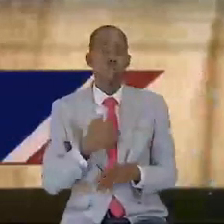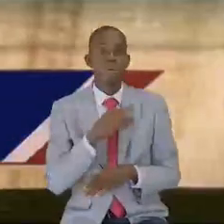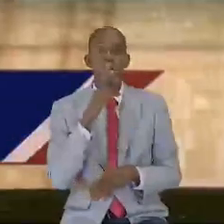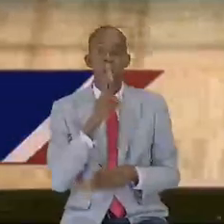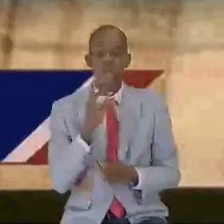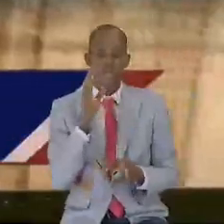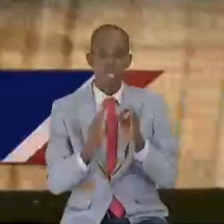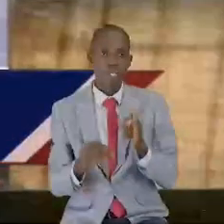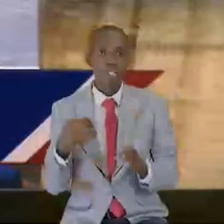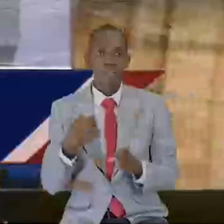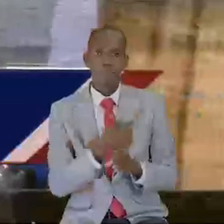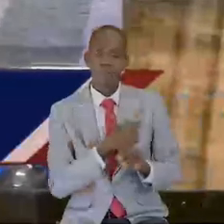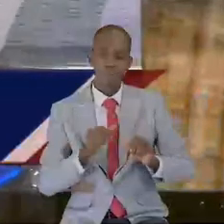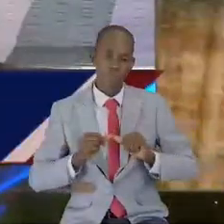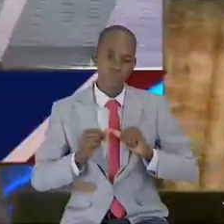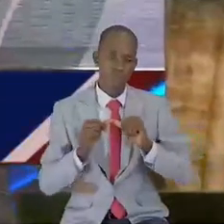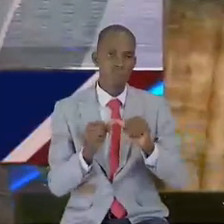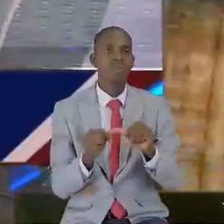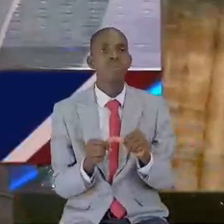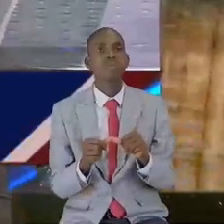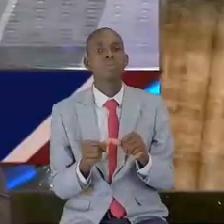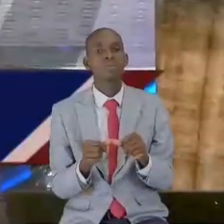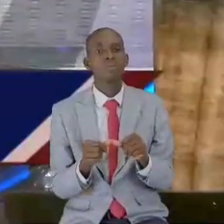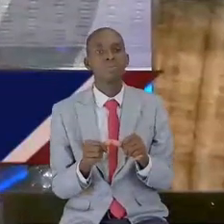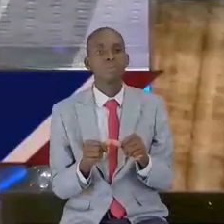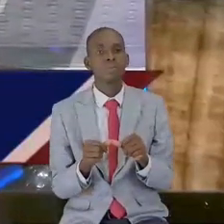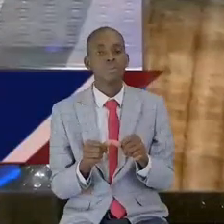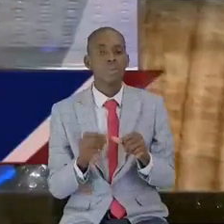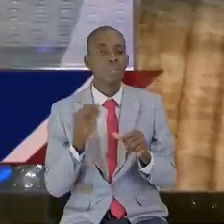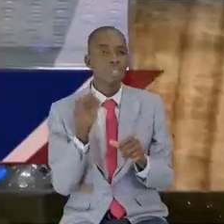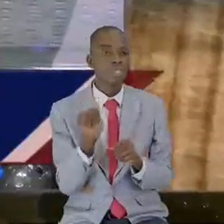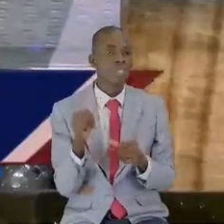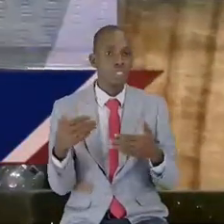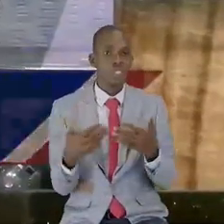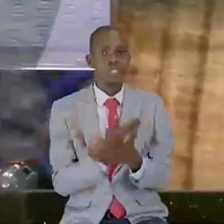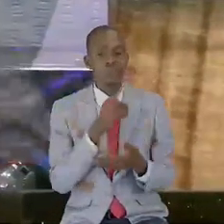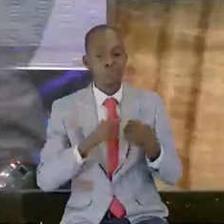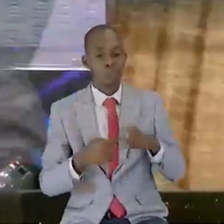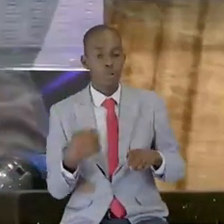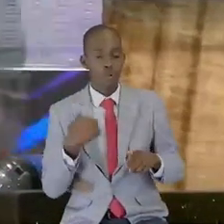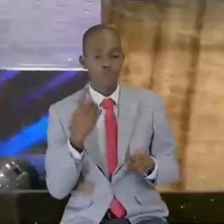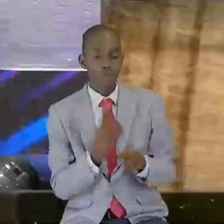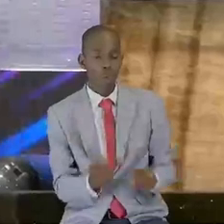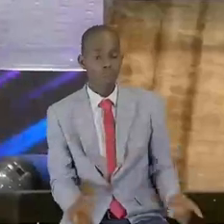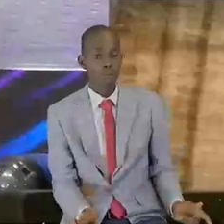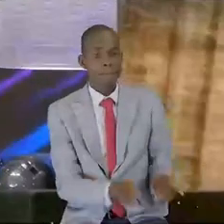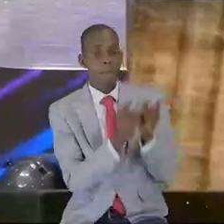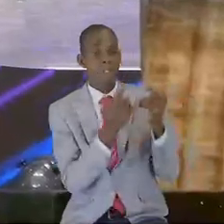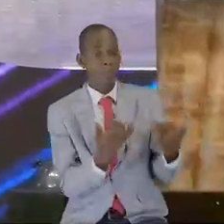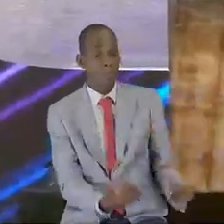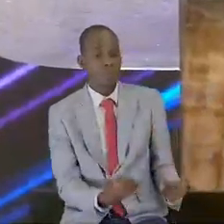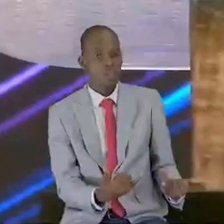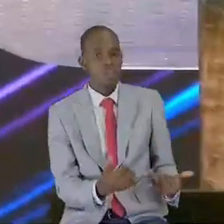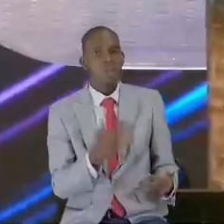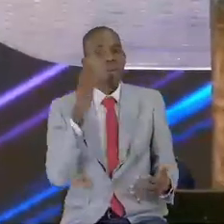nous, pourvu que nous retenions. Un nouvel ami que tu rencontres ne